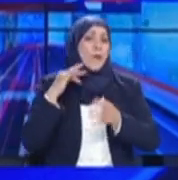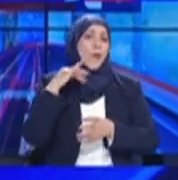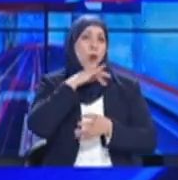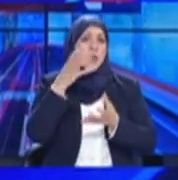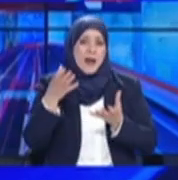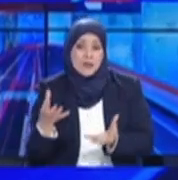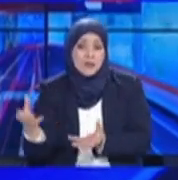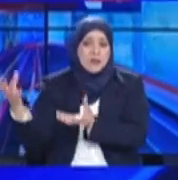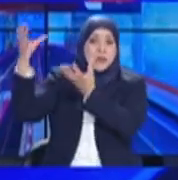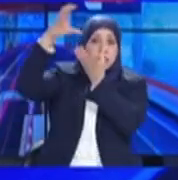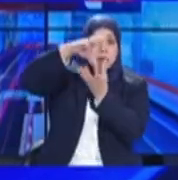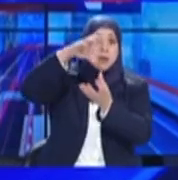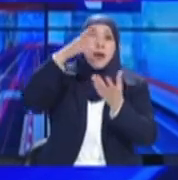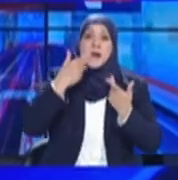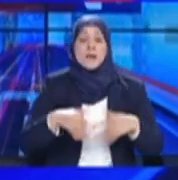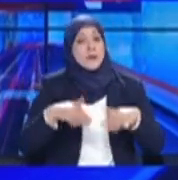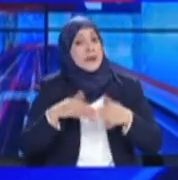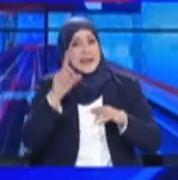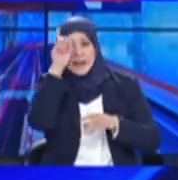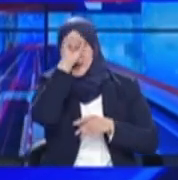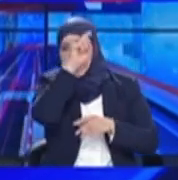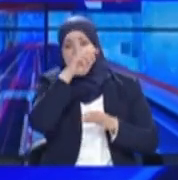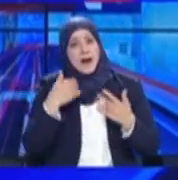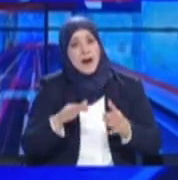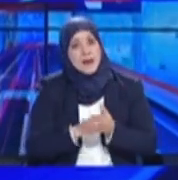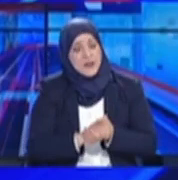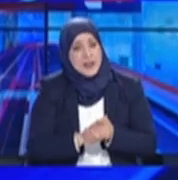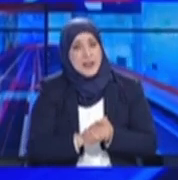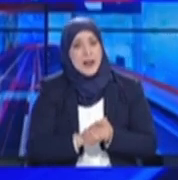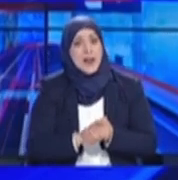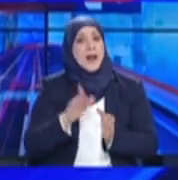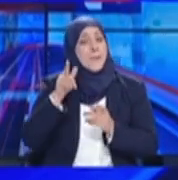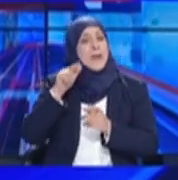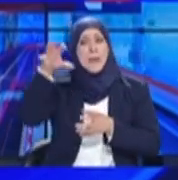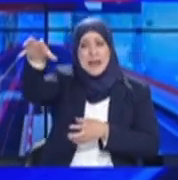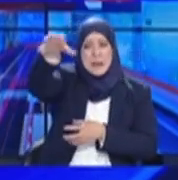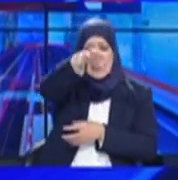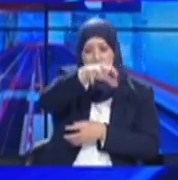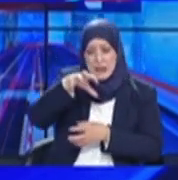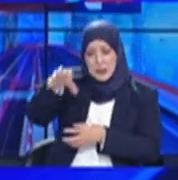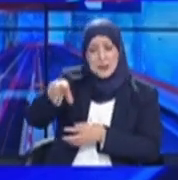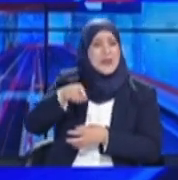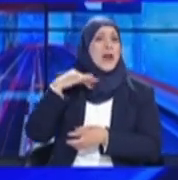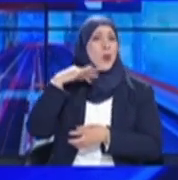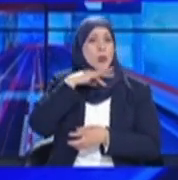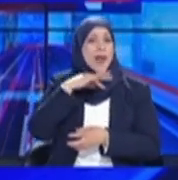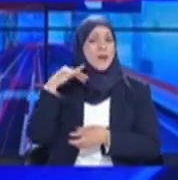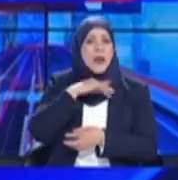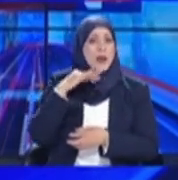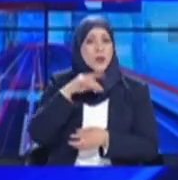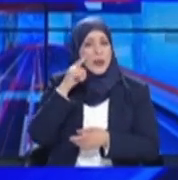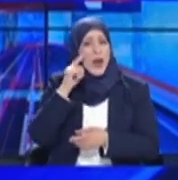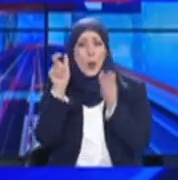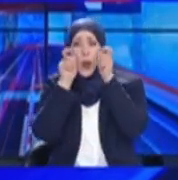يمكن اثنين فاصل خمسه مليون طن يتوجهوا للمصابات ال الخلاف المسببات اللي غير مراقب